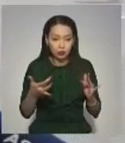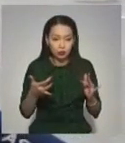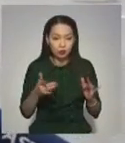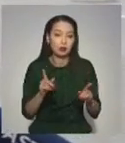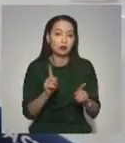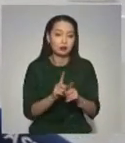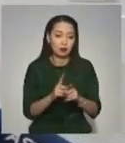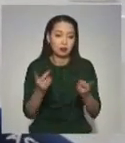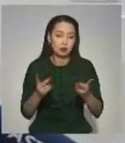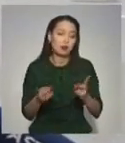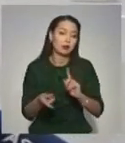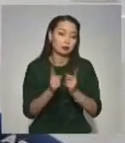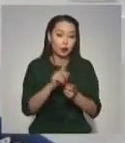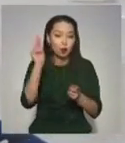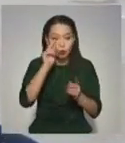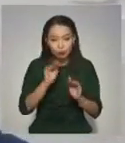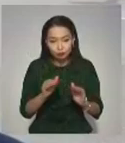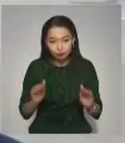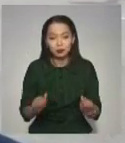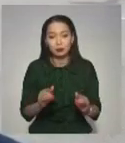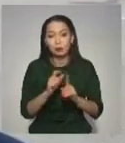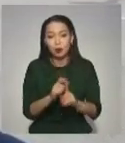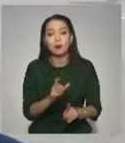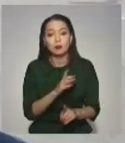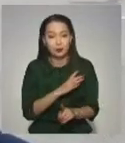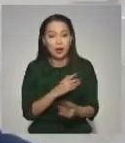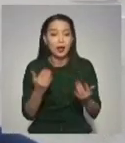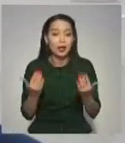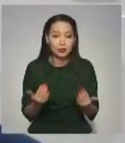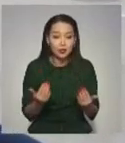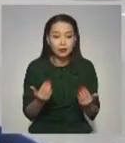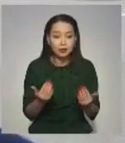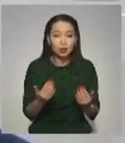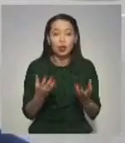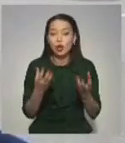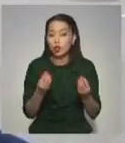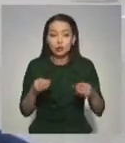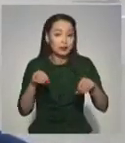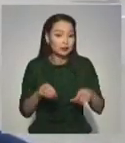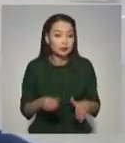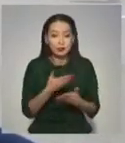шығарылса деген ұсыныс білдірілген. Енді әлі нақты шешім қабылданған жоқ.